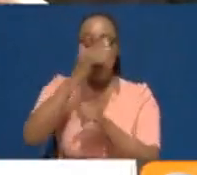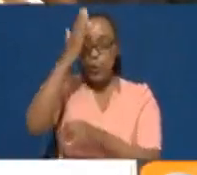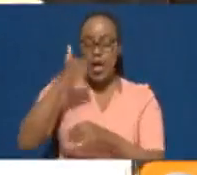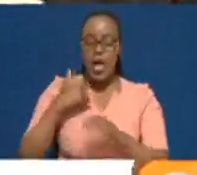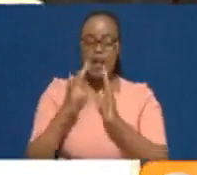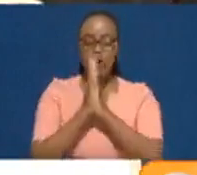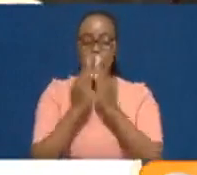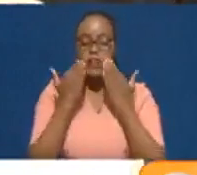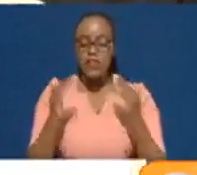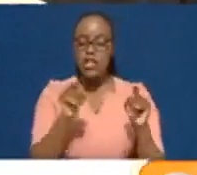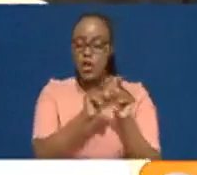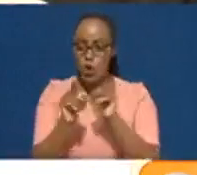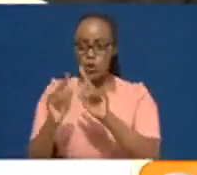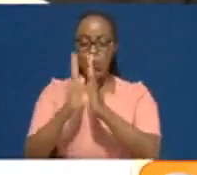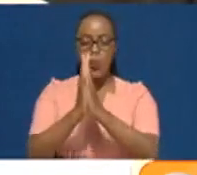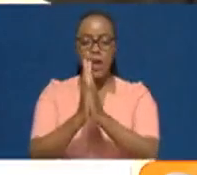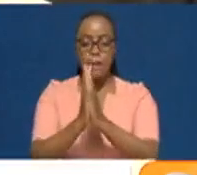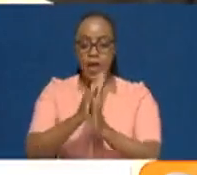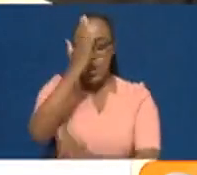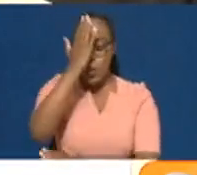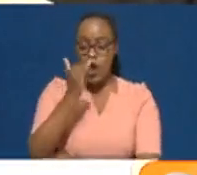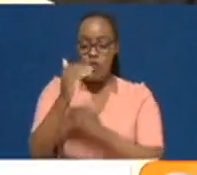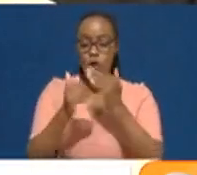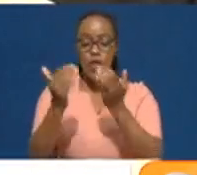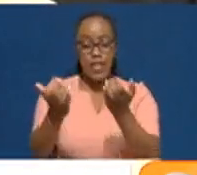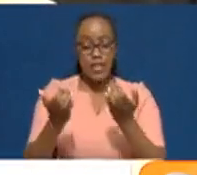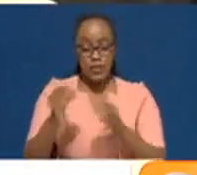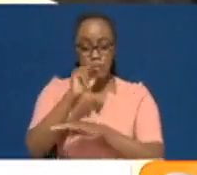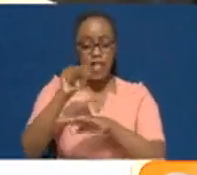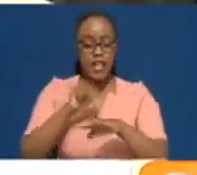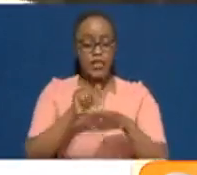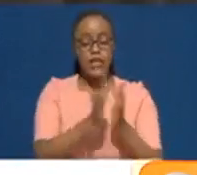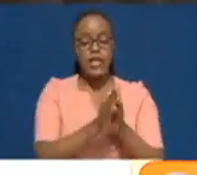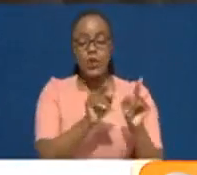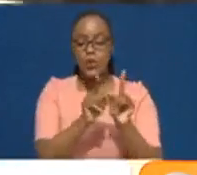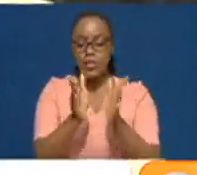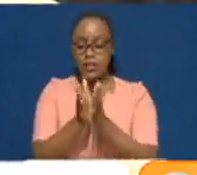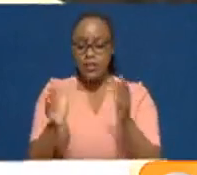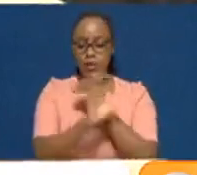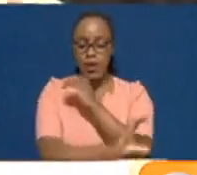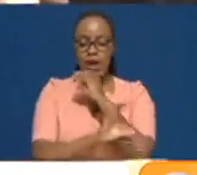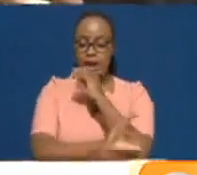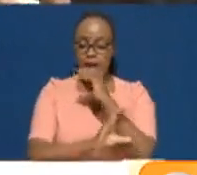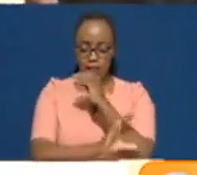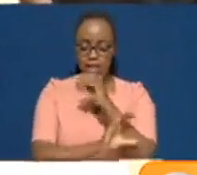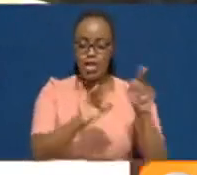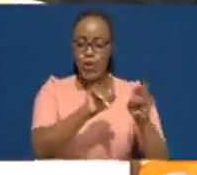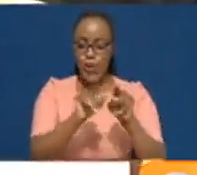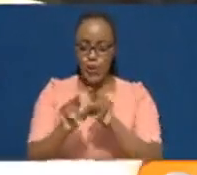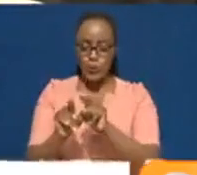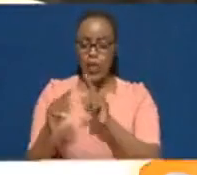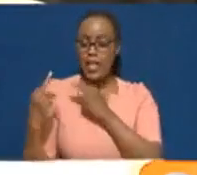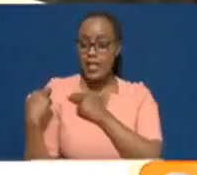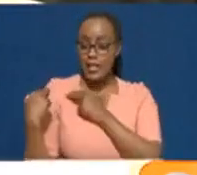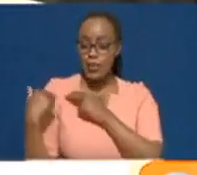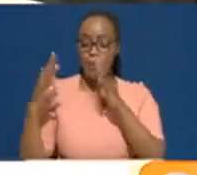kusali, hata mwishoni tukasali kwa ajili ya mahitaji ya nchi hii na hata nchi nzima, na kwamba jukumu